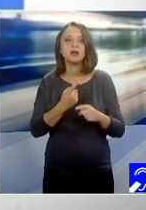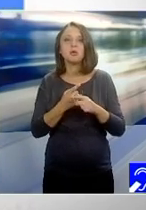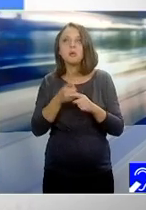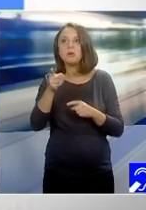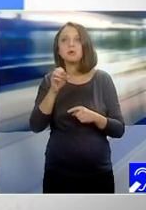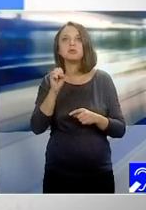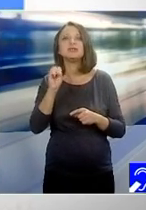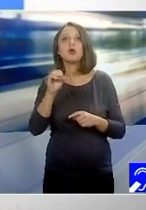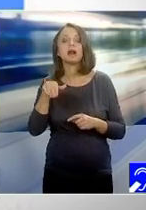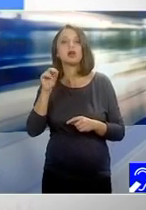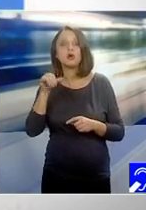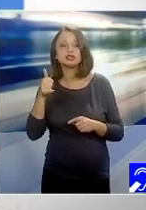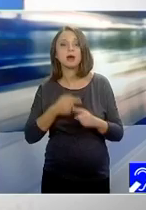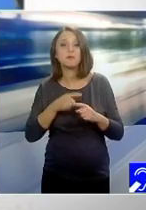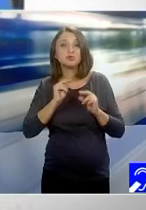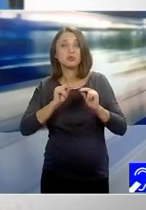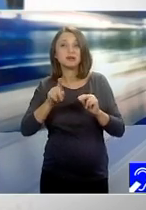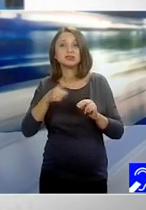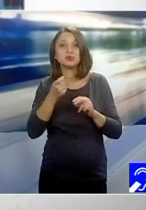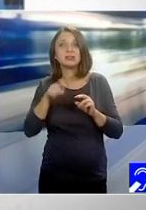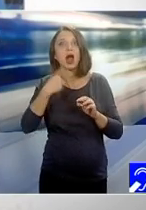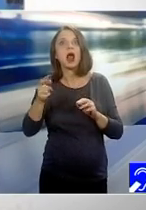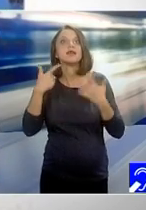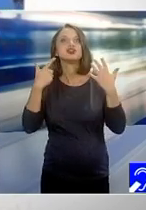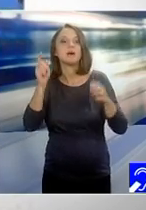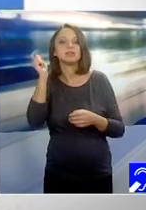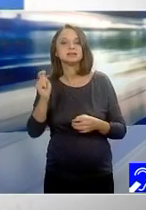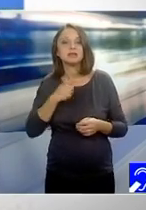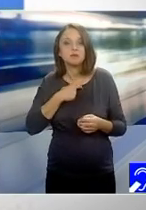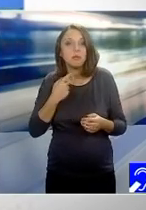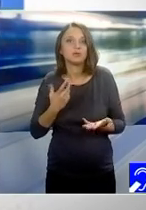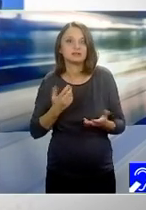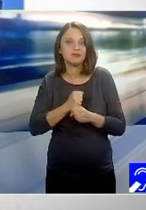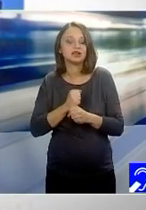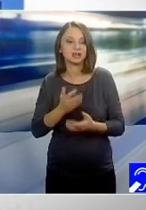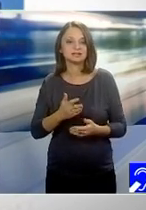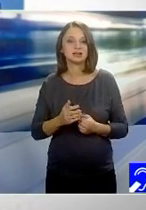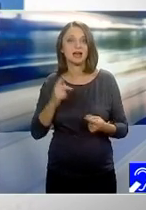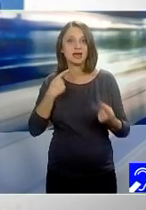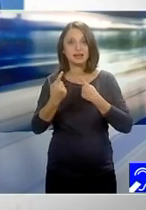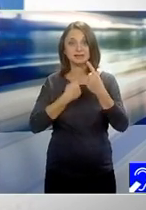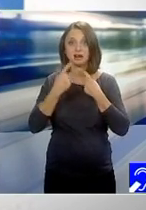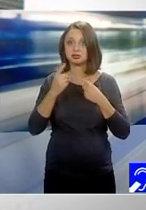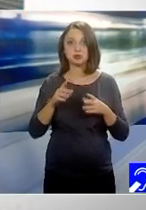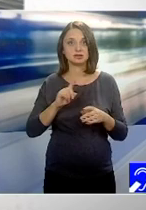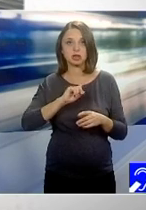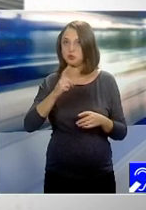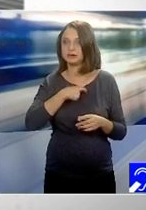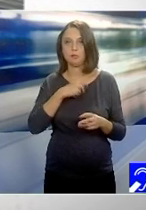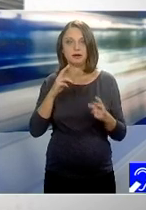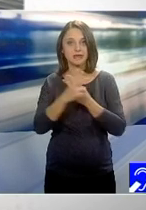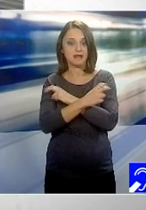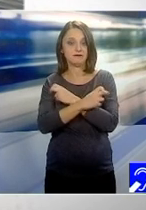cu profesori din 7 țări. E o chestie care e foarte greu de organizat. Și această interacțiune nu putea să fie și la